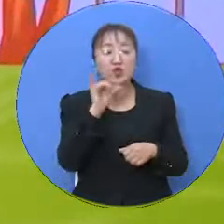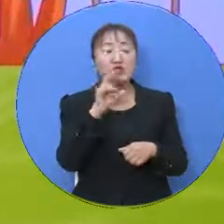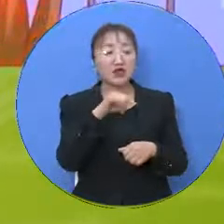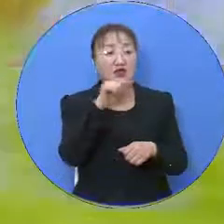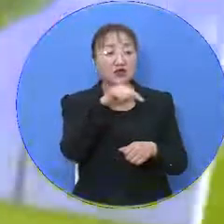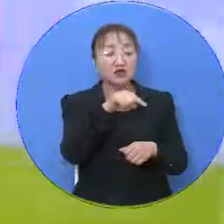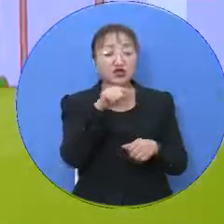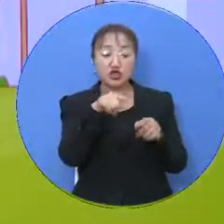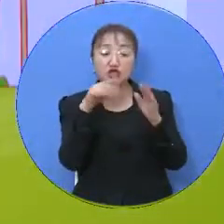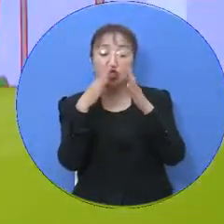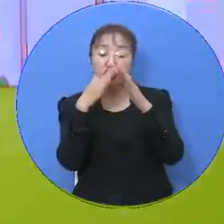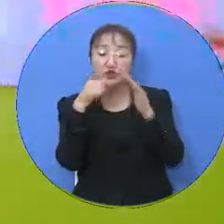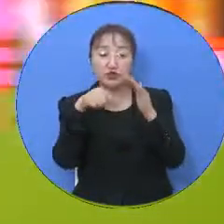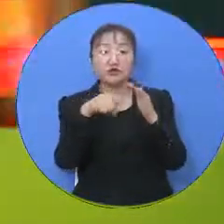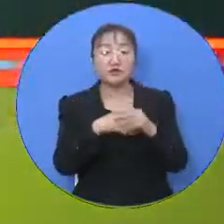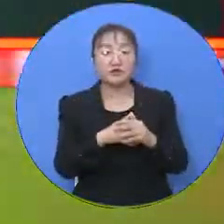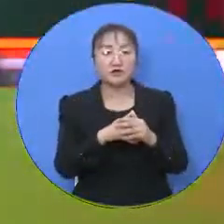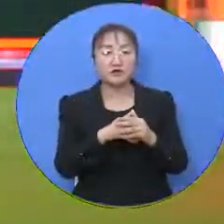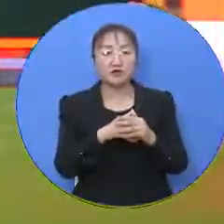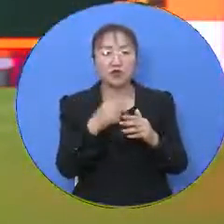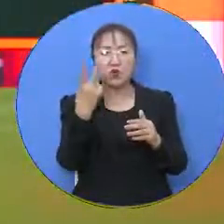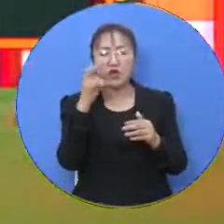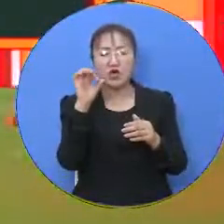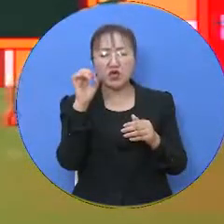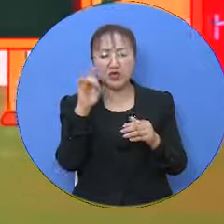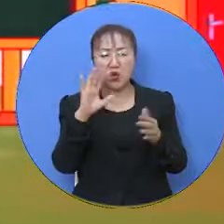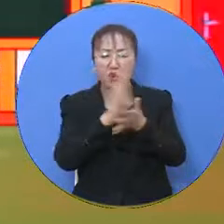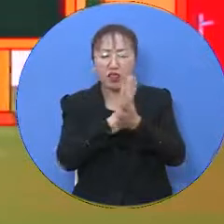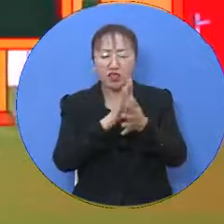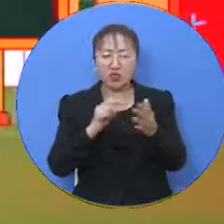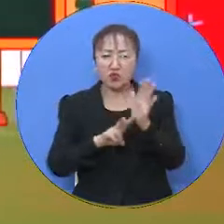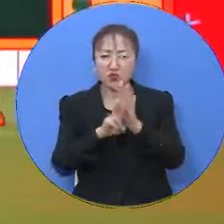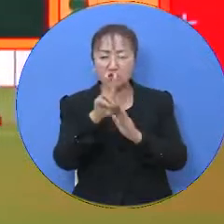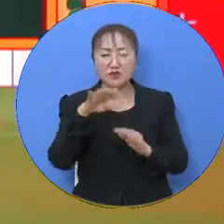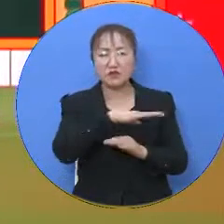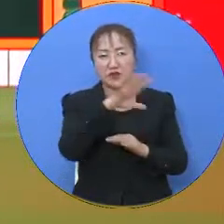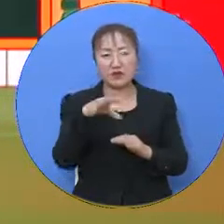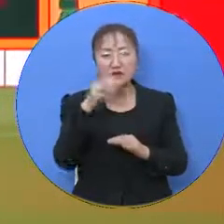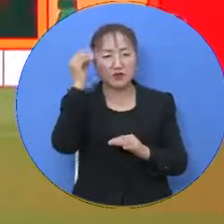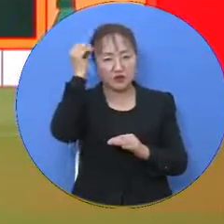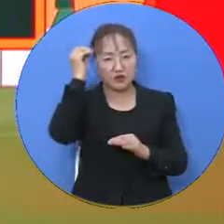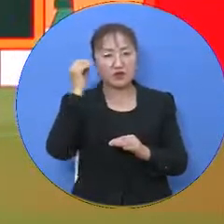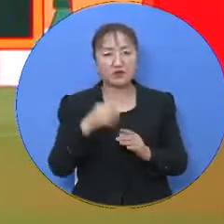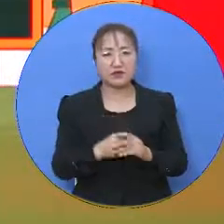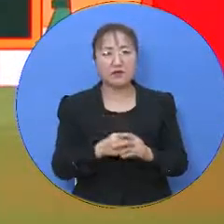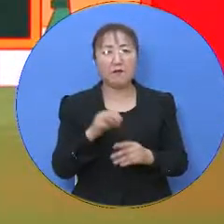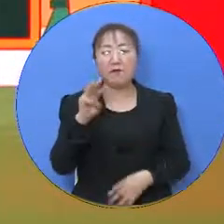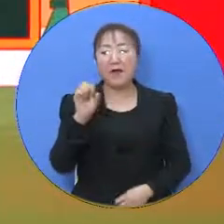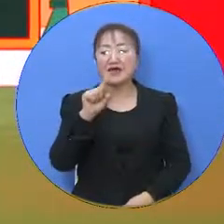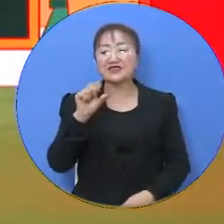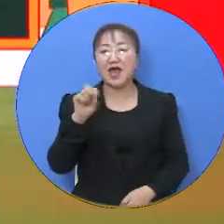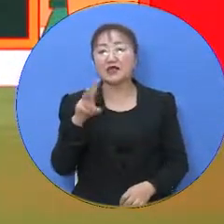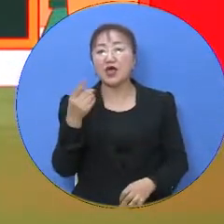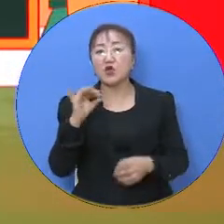чиний үүр. Үерийн аюул хоромхон зур бий болдгийг бид мэдэж авлаа. Ингээд аврагч Мазалай юу хийх ёстойг хэлж